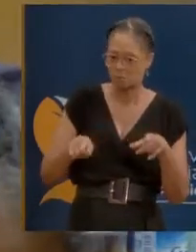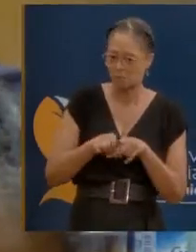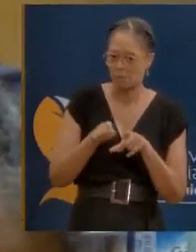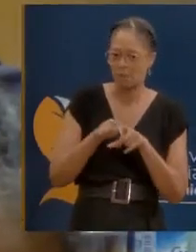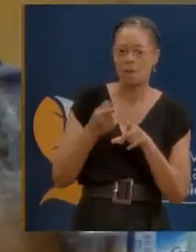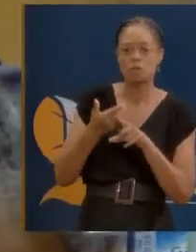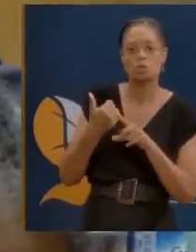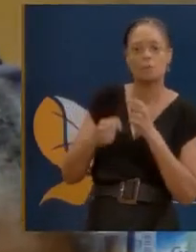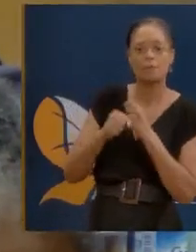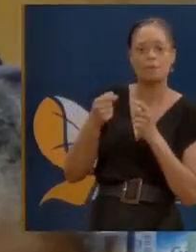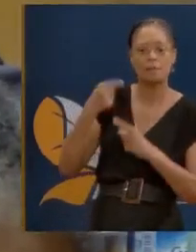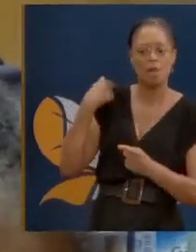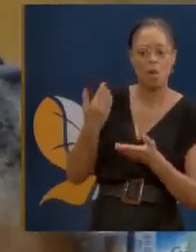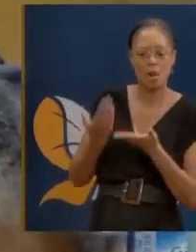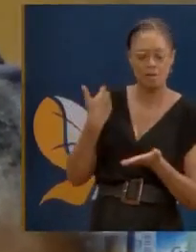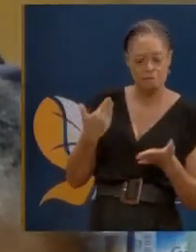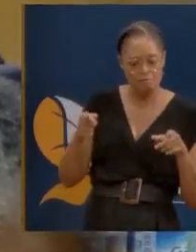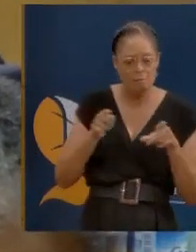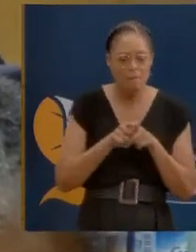retiré.